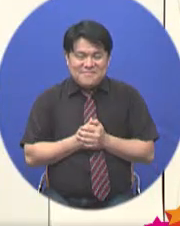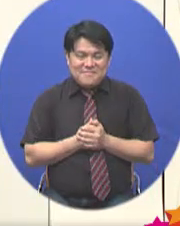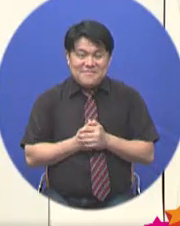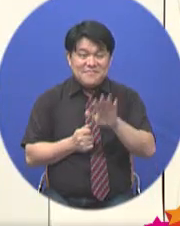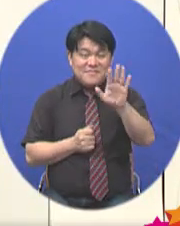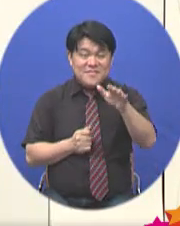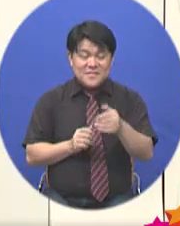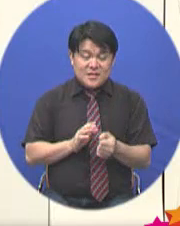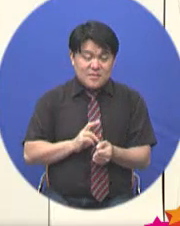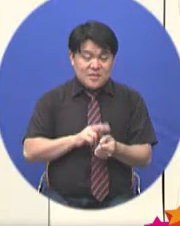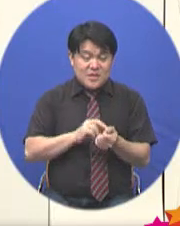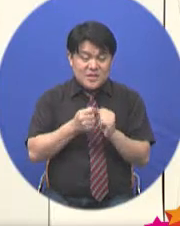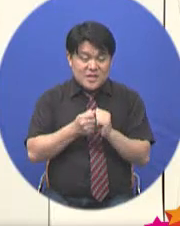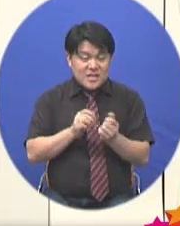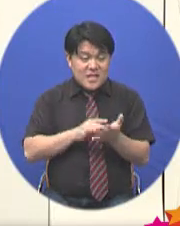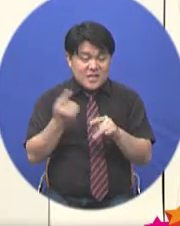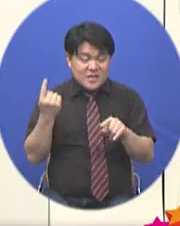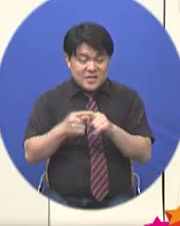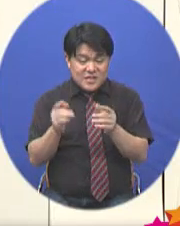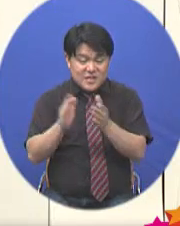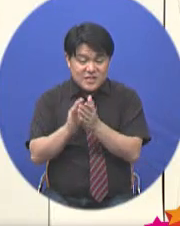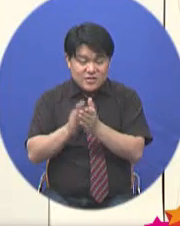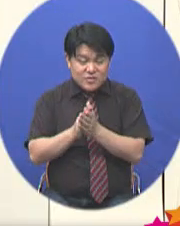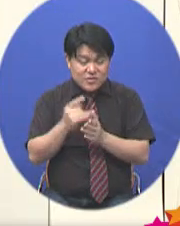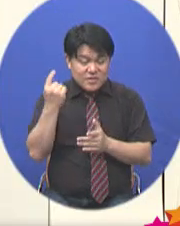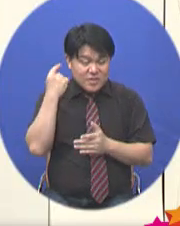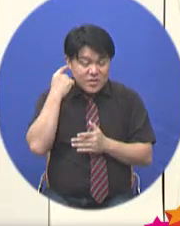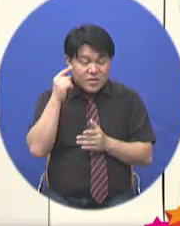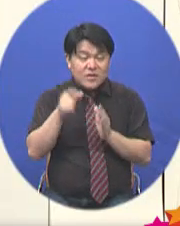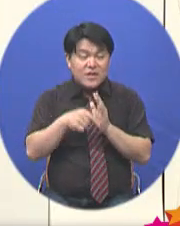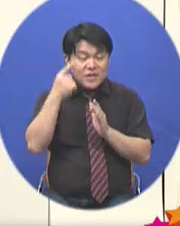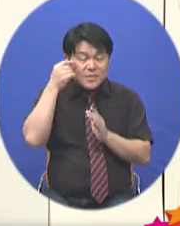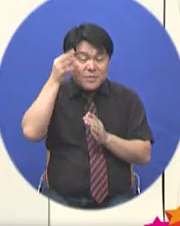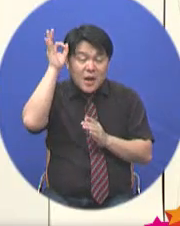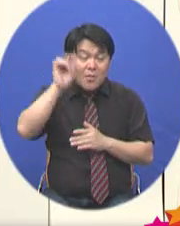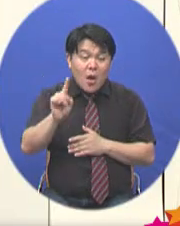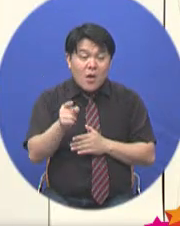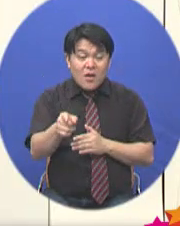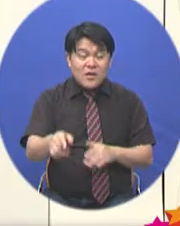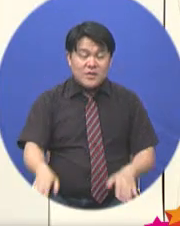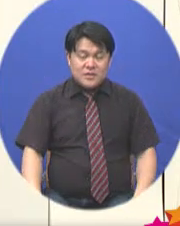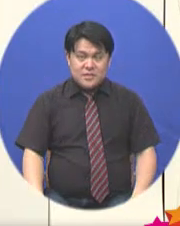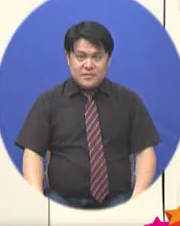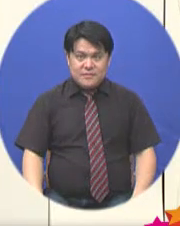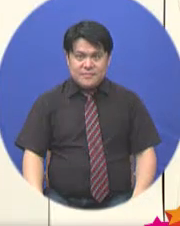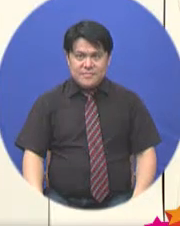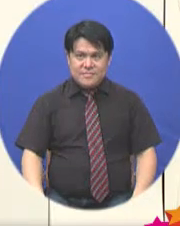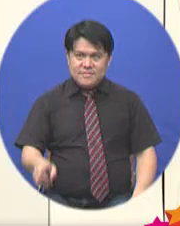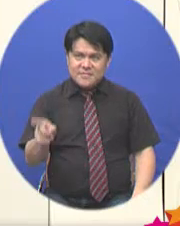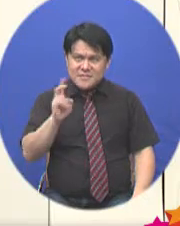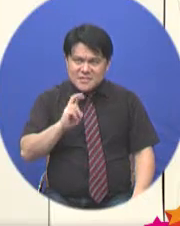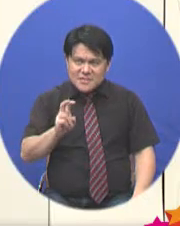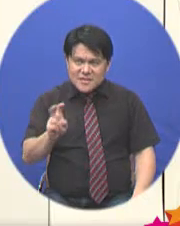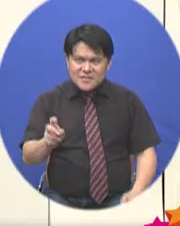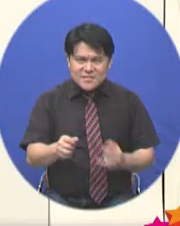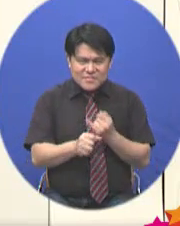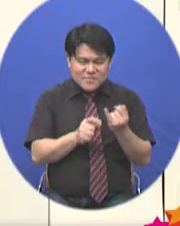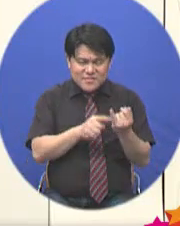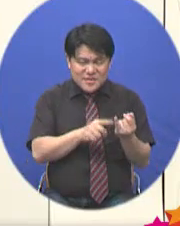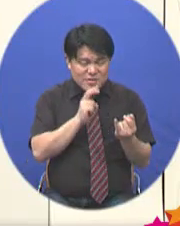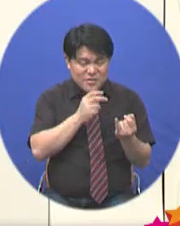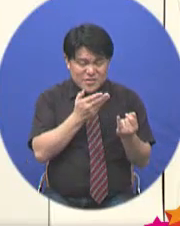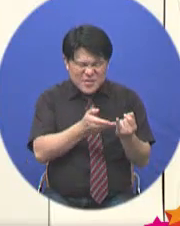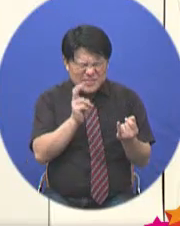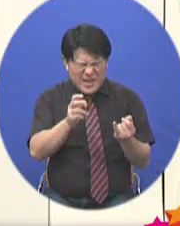그 보약 같은 친구 처음에 딱 들으니까 무슨 생각 나시던가요? 아, 이게 제 부인한테 하는 것